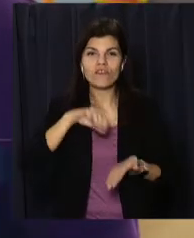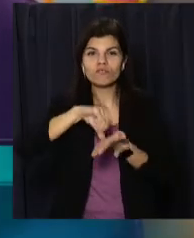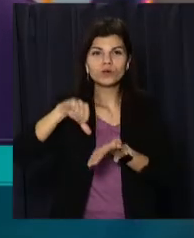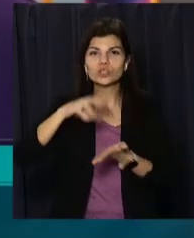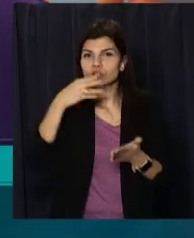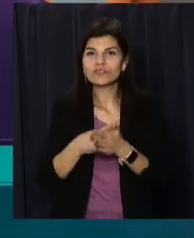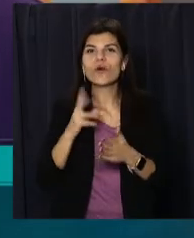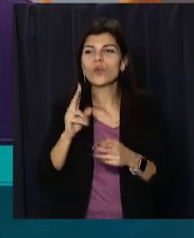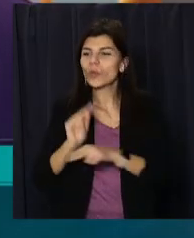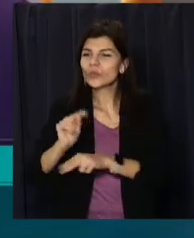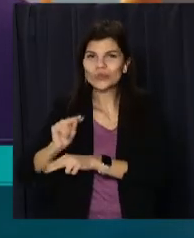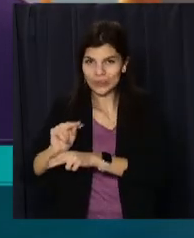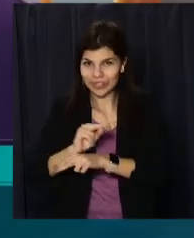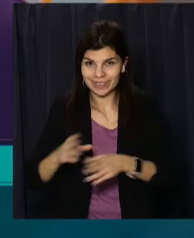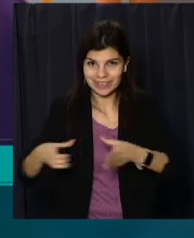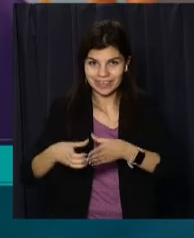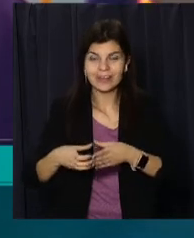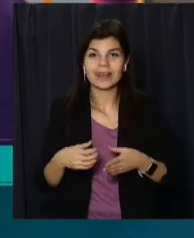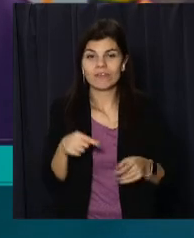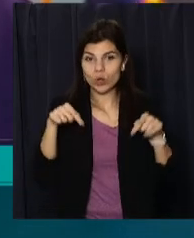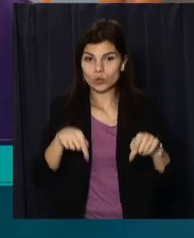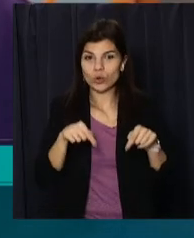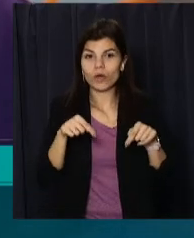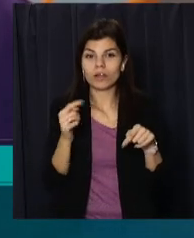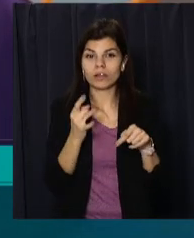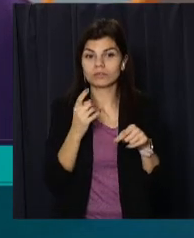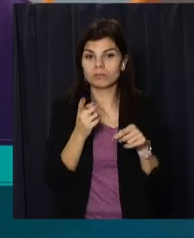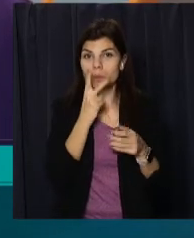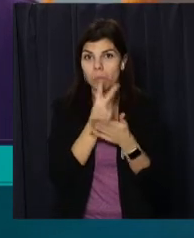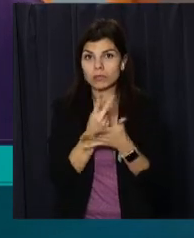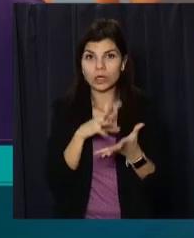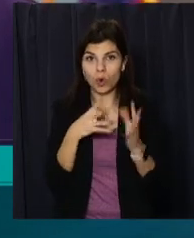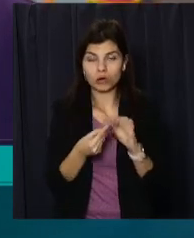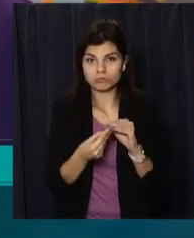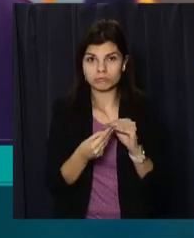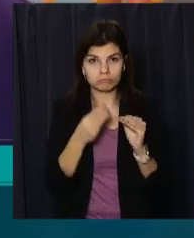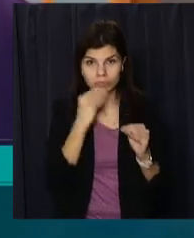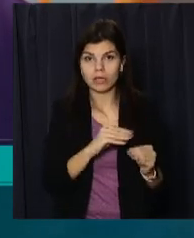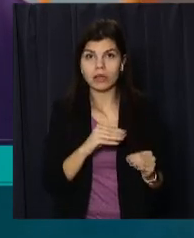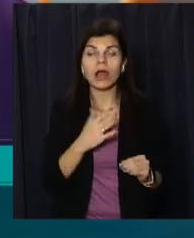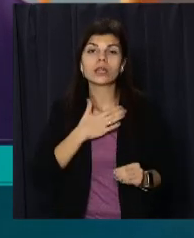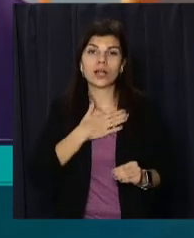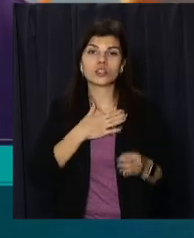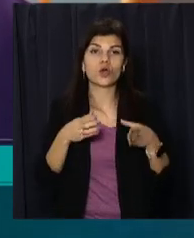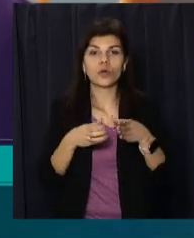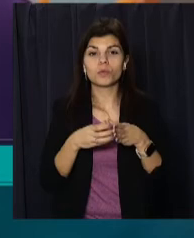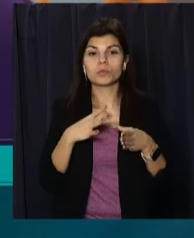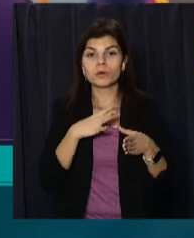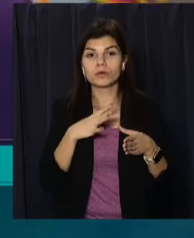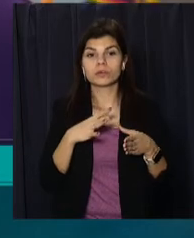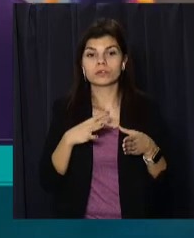своїх підопічних. Цього разу вони показали неймовірні результати. Наша команда була поза